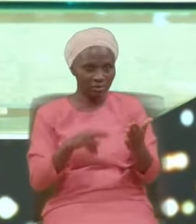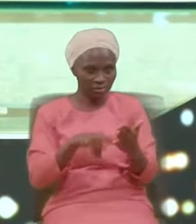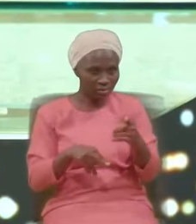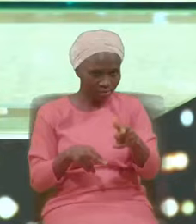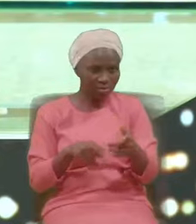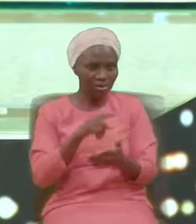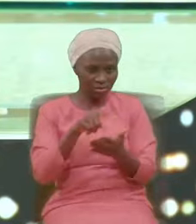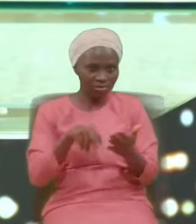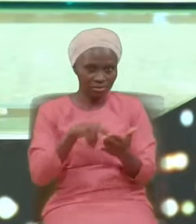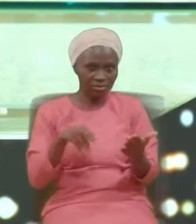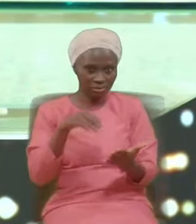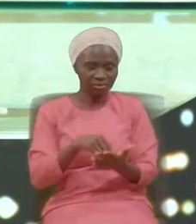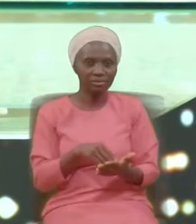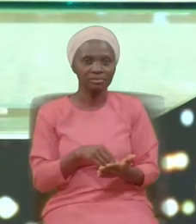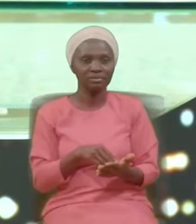Vois ceci.